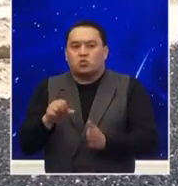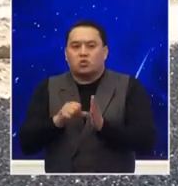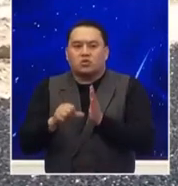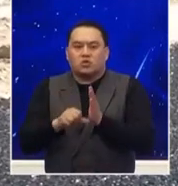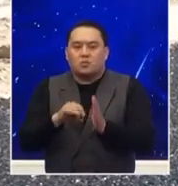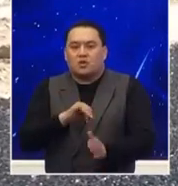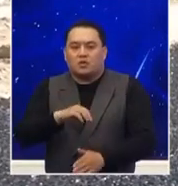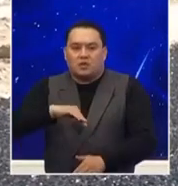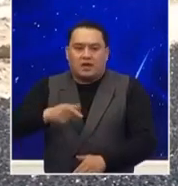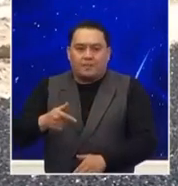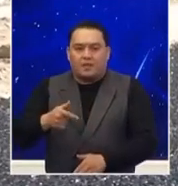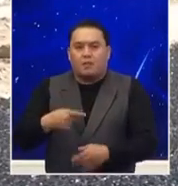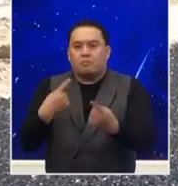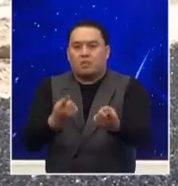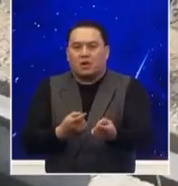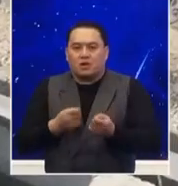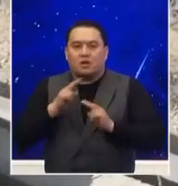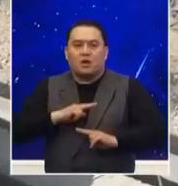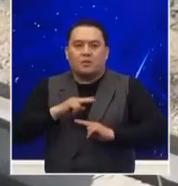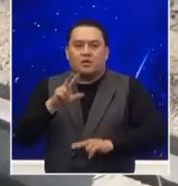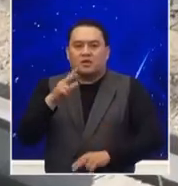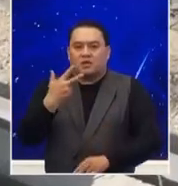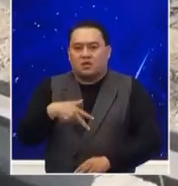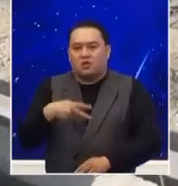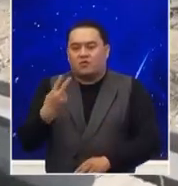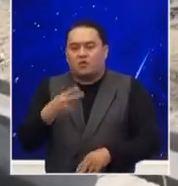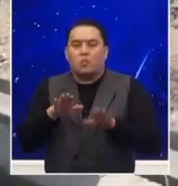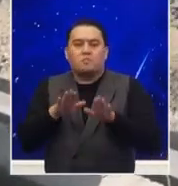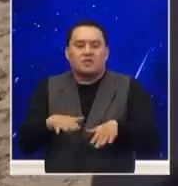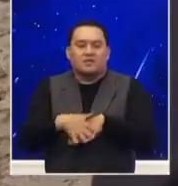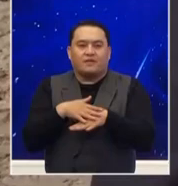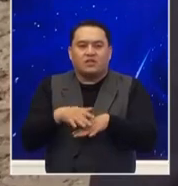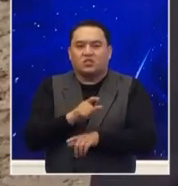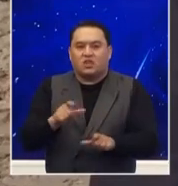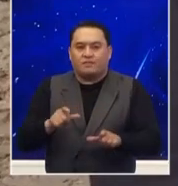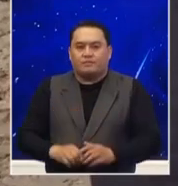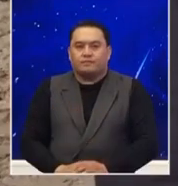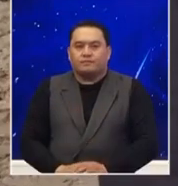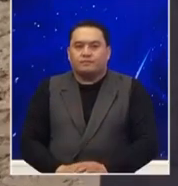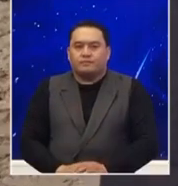360 миллионов тенге с привлечением к работам 32 человек местного населения.